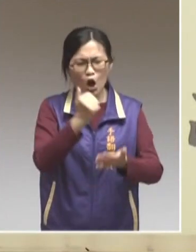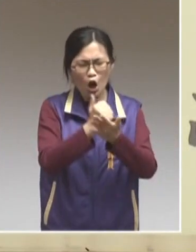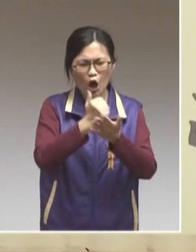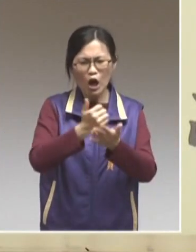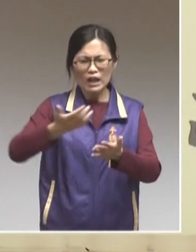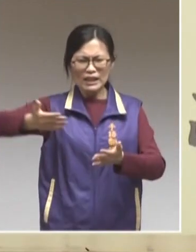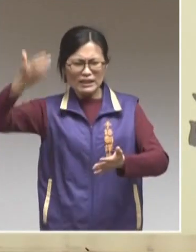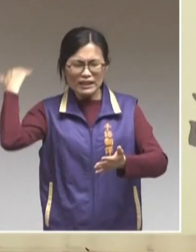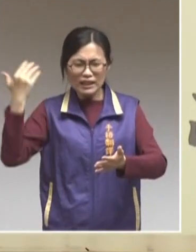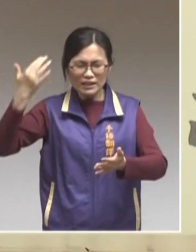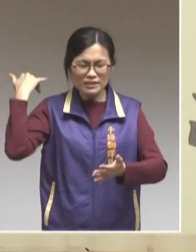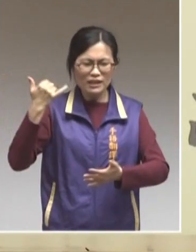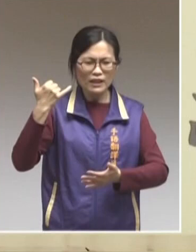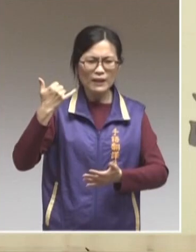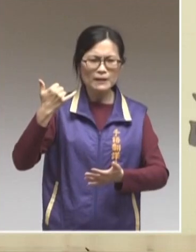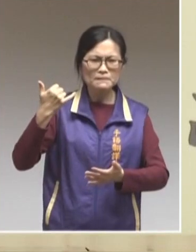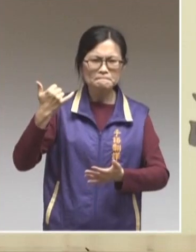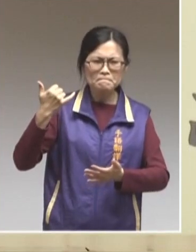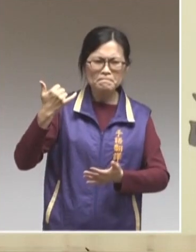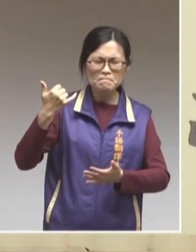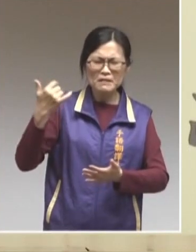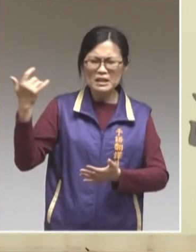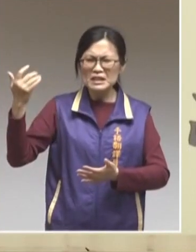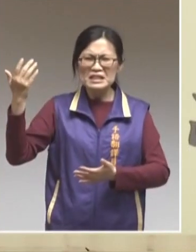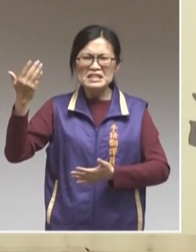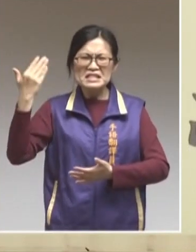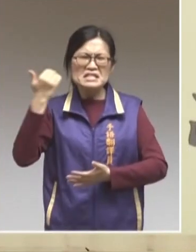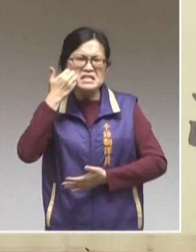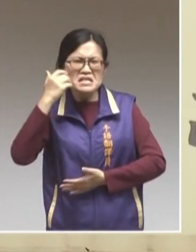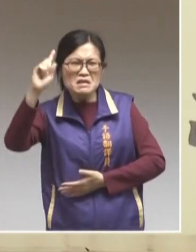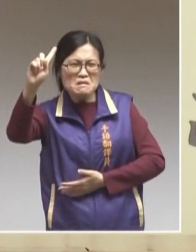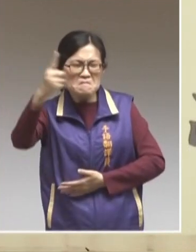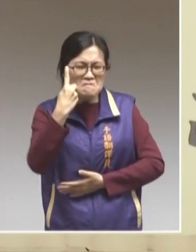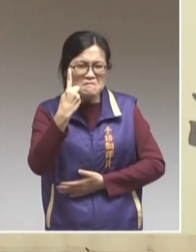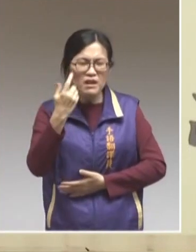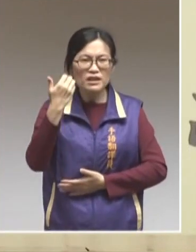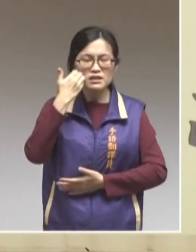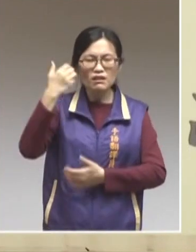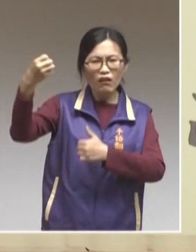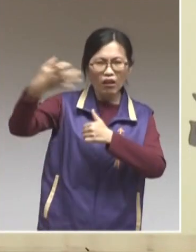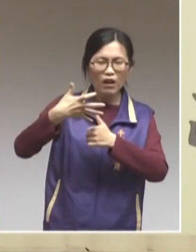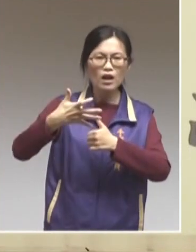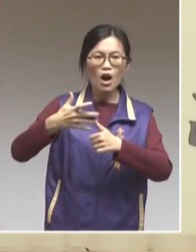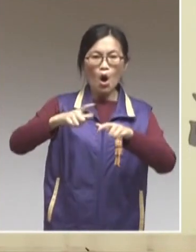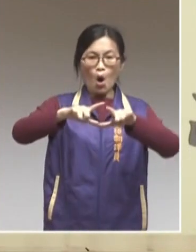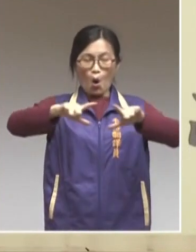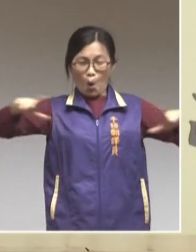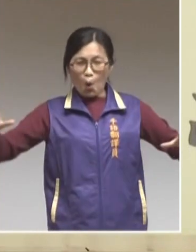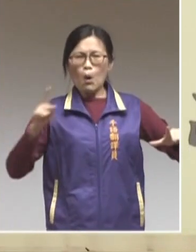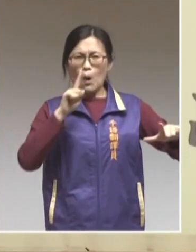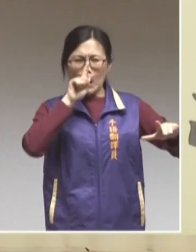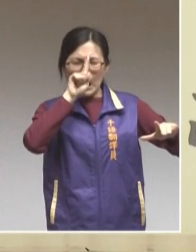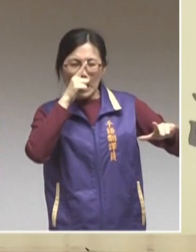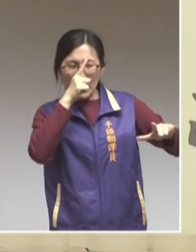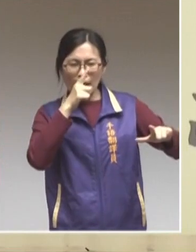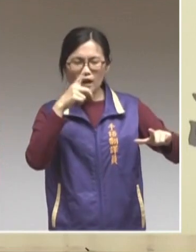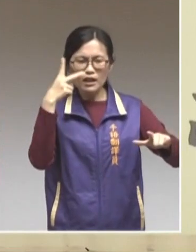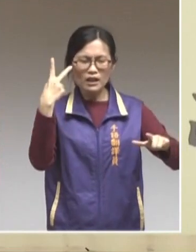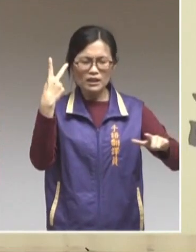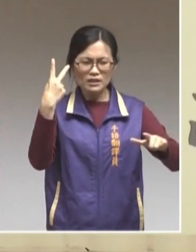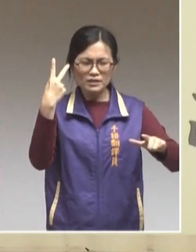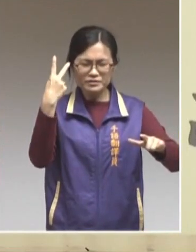的一个感染的关联，找得到感染源、哦、那扩大筛检这个部分扣除一